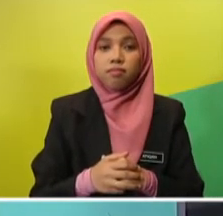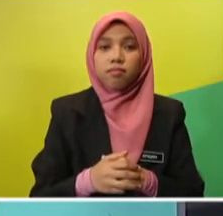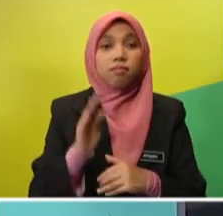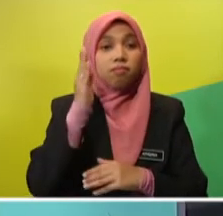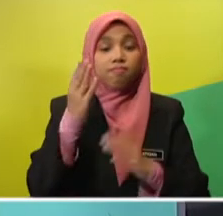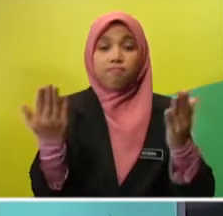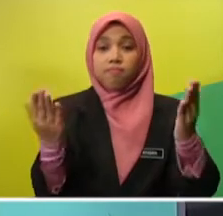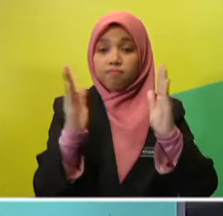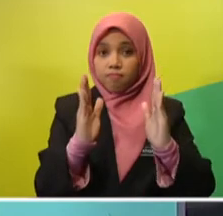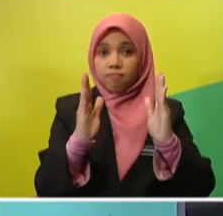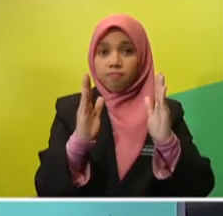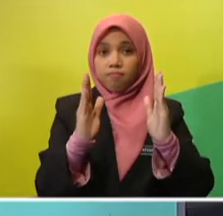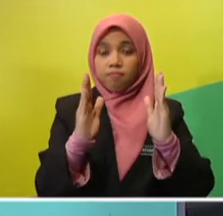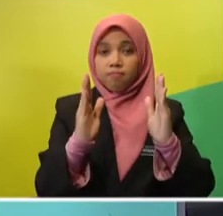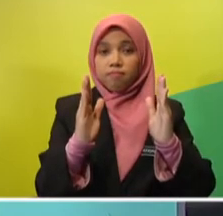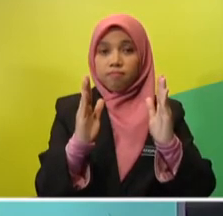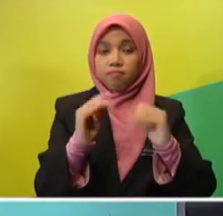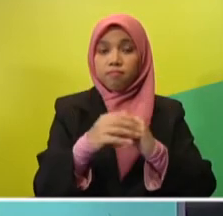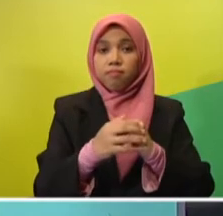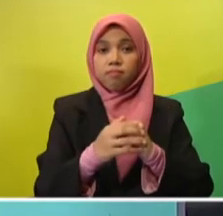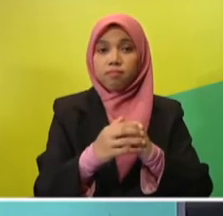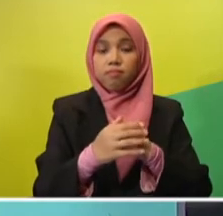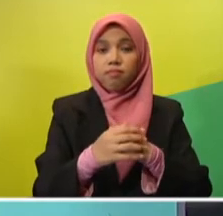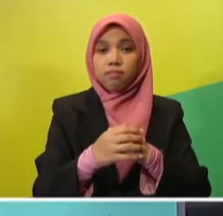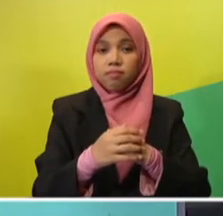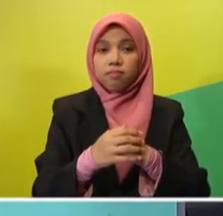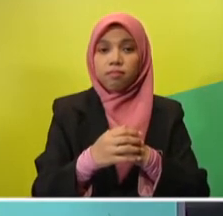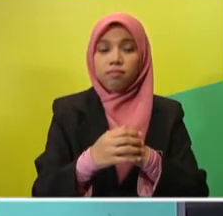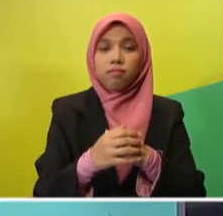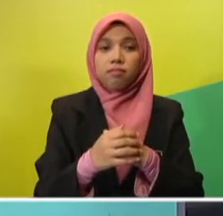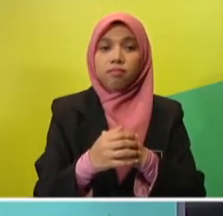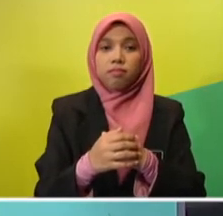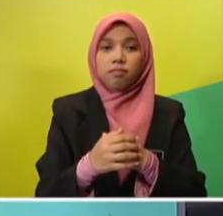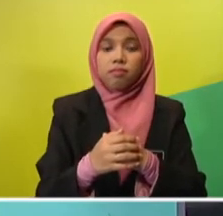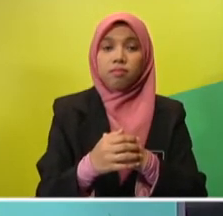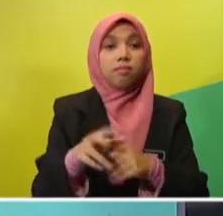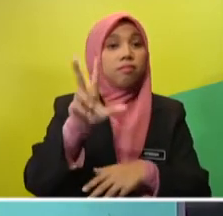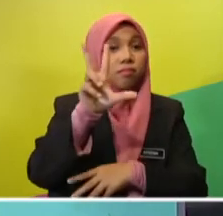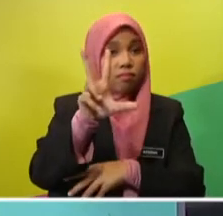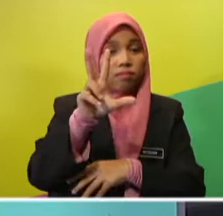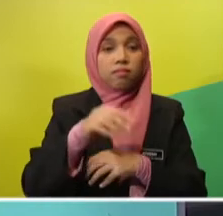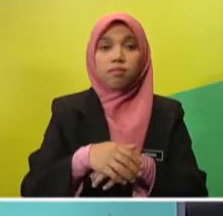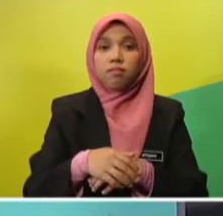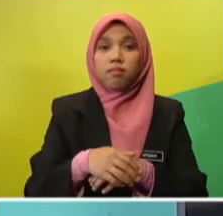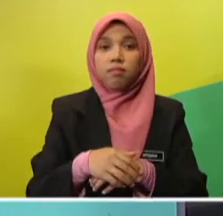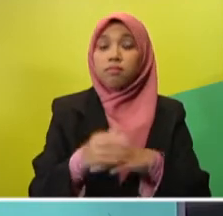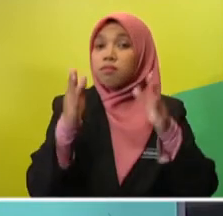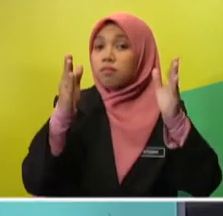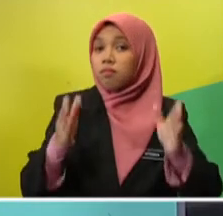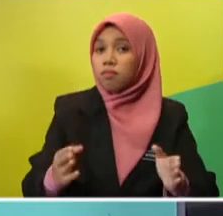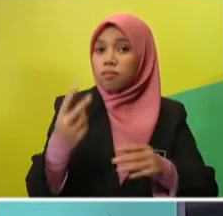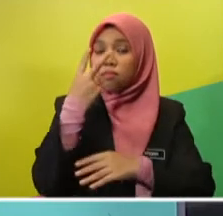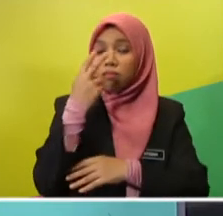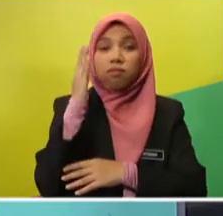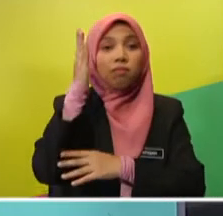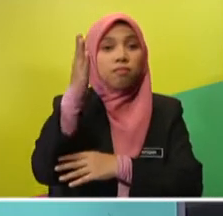bersemuka antara satu sama lain. Okey, akan menghadaplah antara satu sama lain. Yang ketiga, klien akan